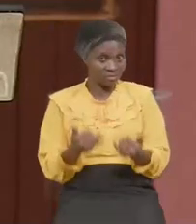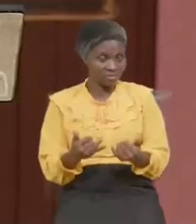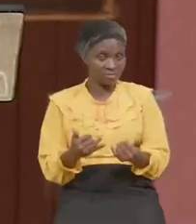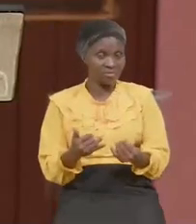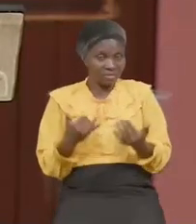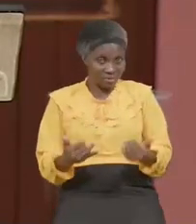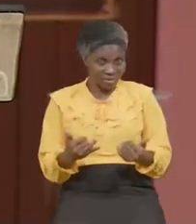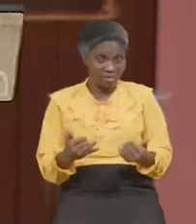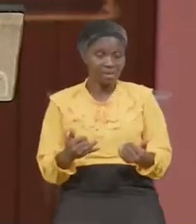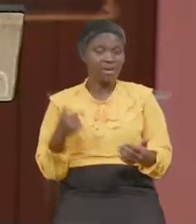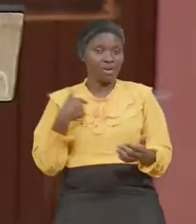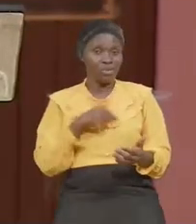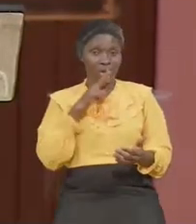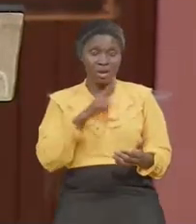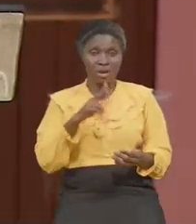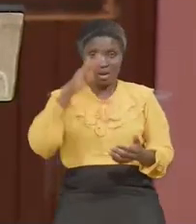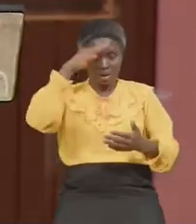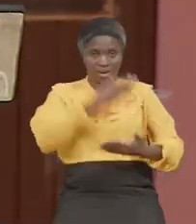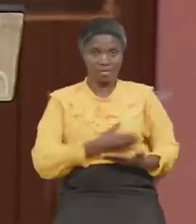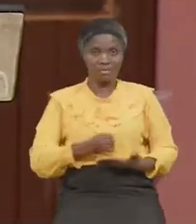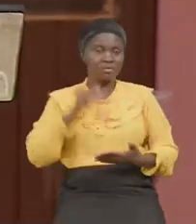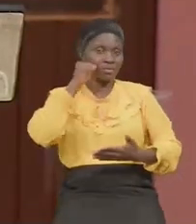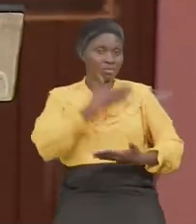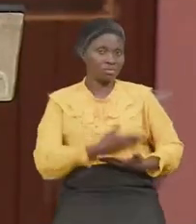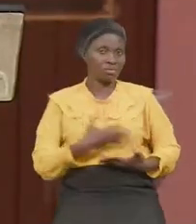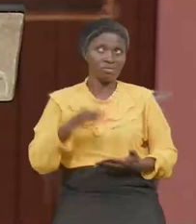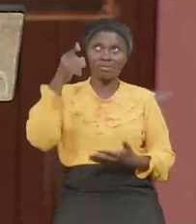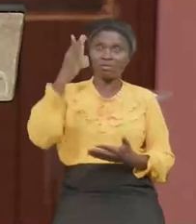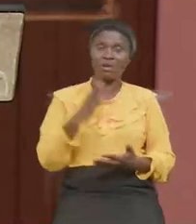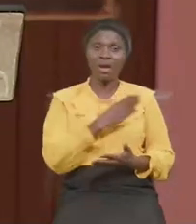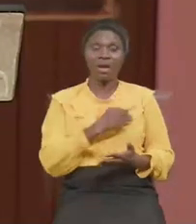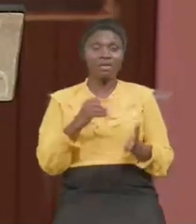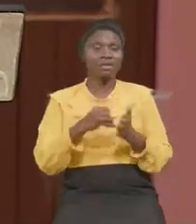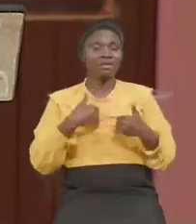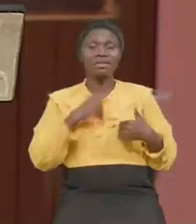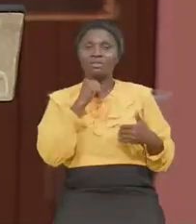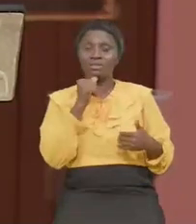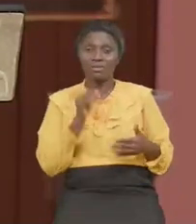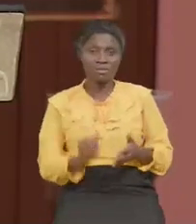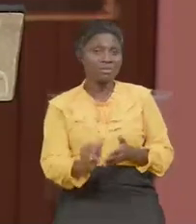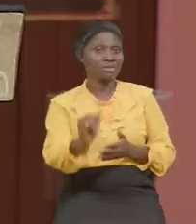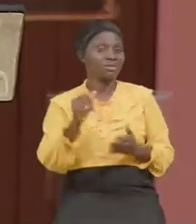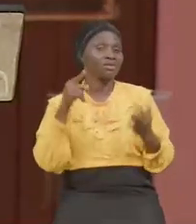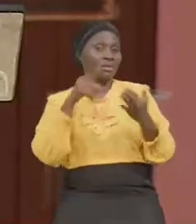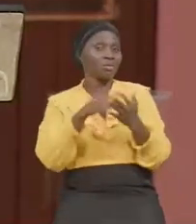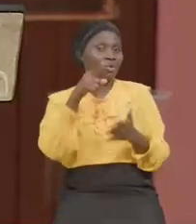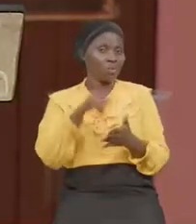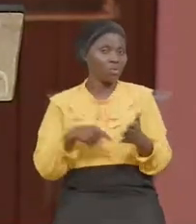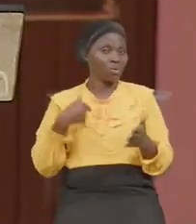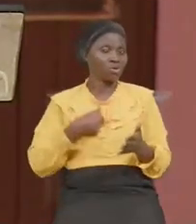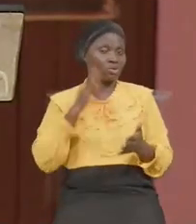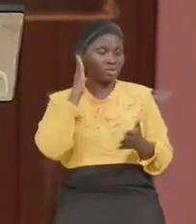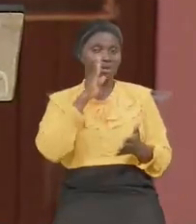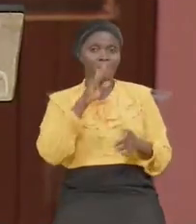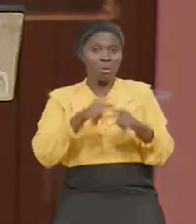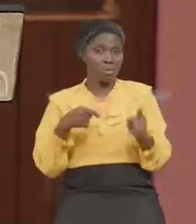Dieu. Et nous sommes filles de Dieu. Et ce que nous serons n'a pas encore été manifesté. Mais nous savons que lorsque cela